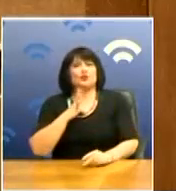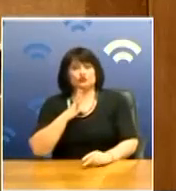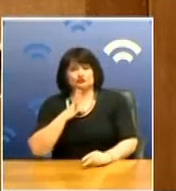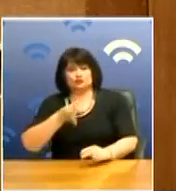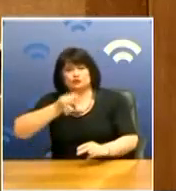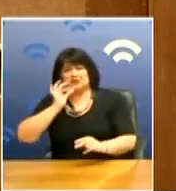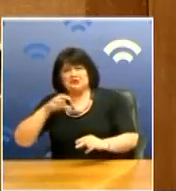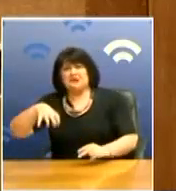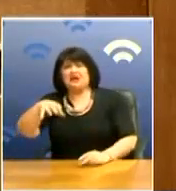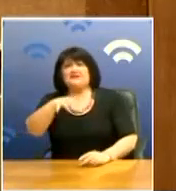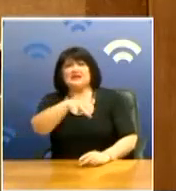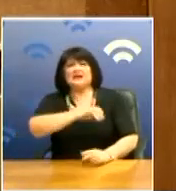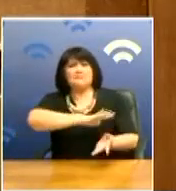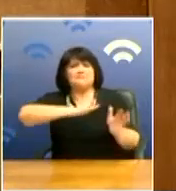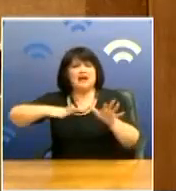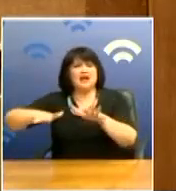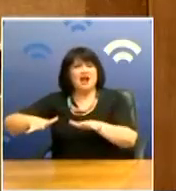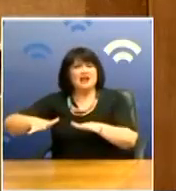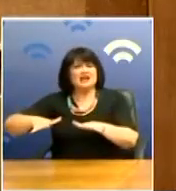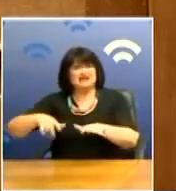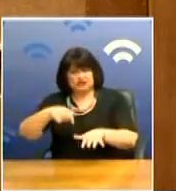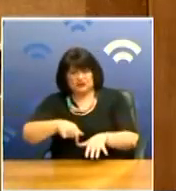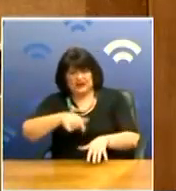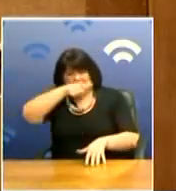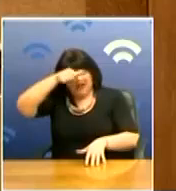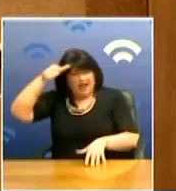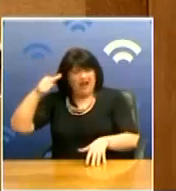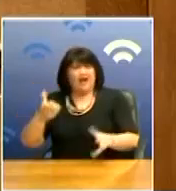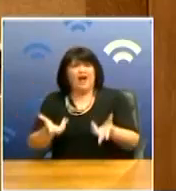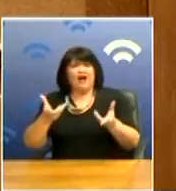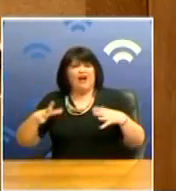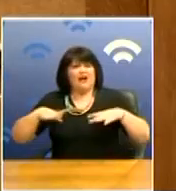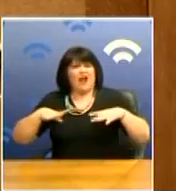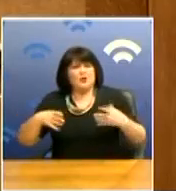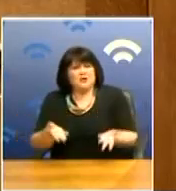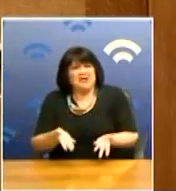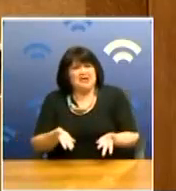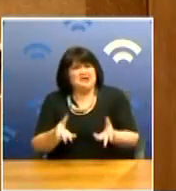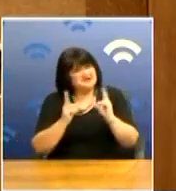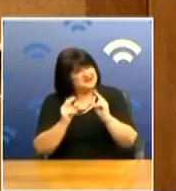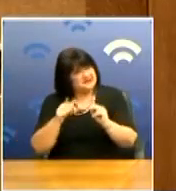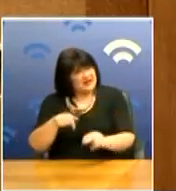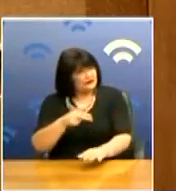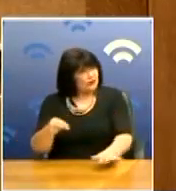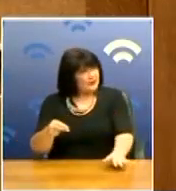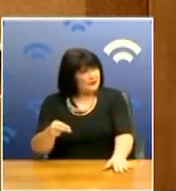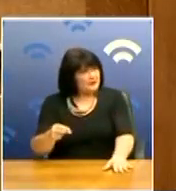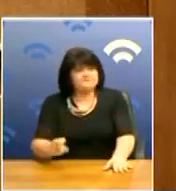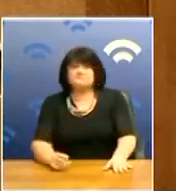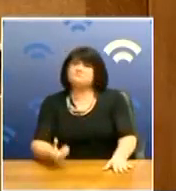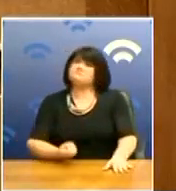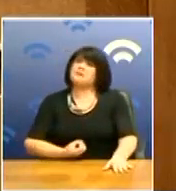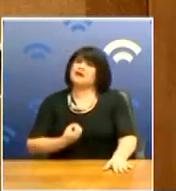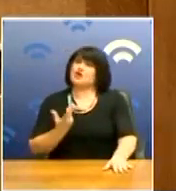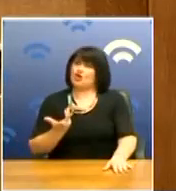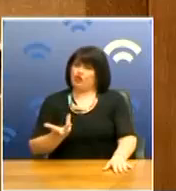μπορεί να διαβάζει επιλεκτικά τα στοιχεία και η δικιά μας η δουλειά είναι να στηρίξουμε τον κόσμο της εργασίας, να διατηρήσουμε το παραγωγικό οστό της οικονομίας στη θέση